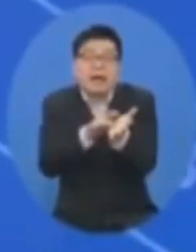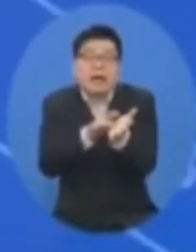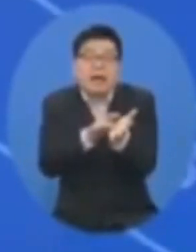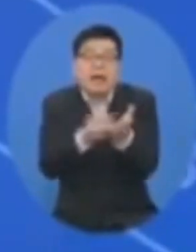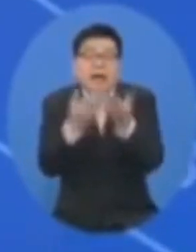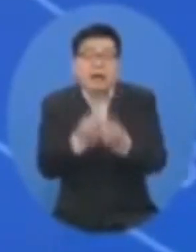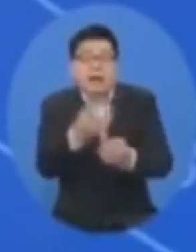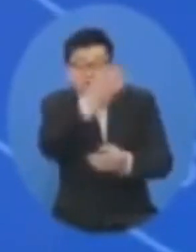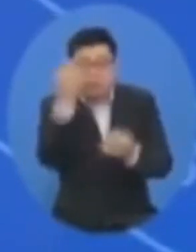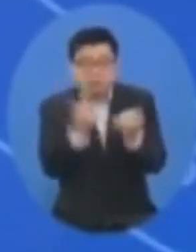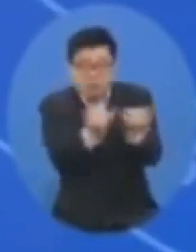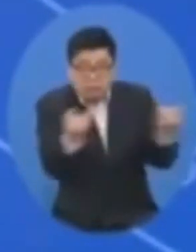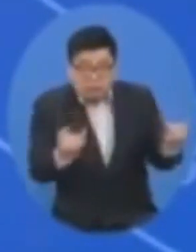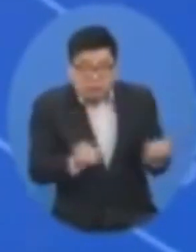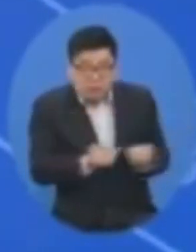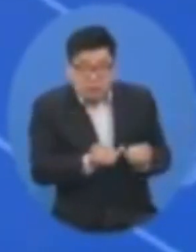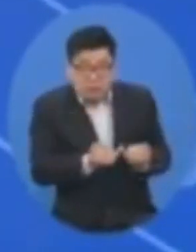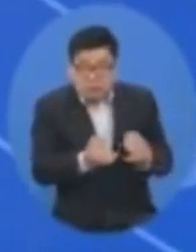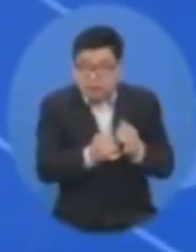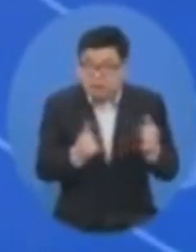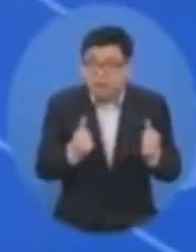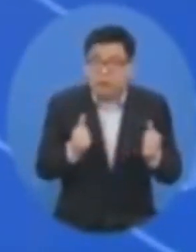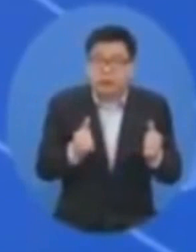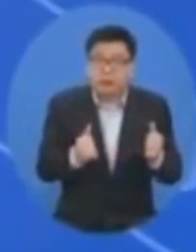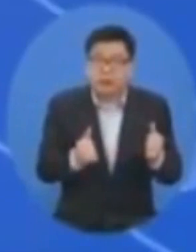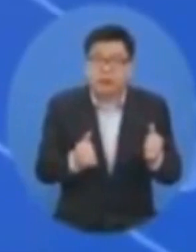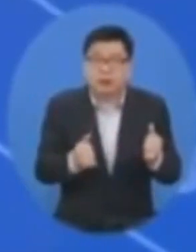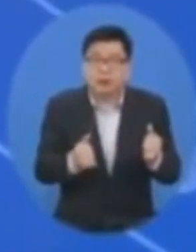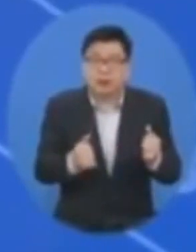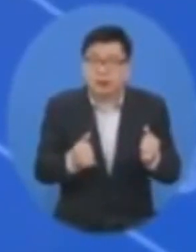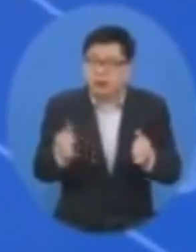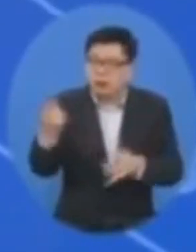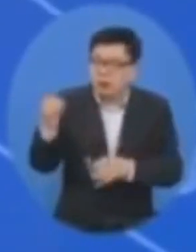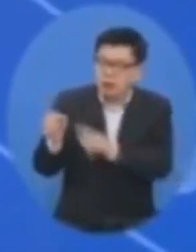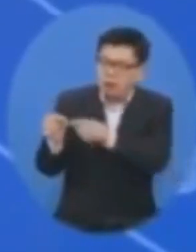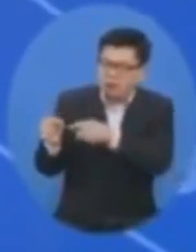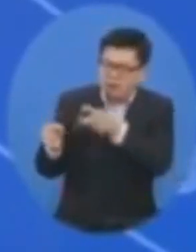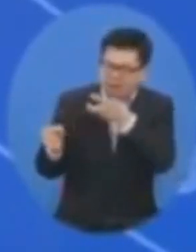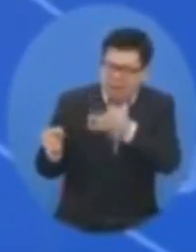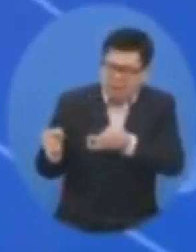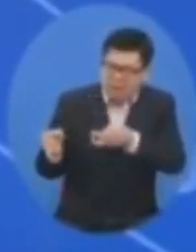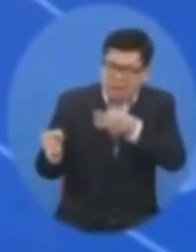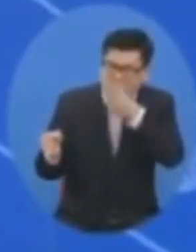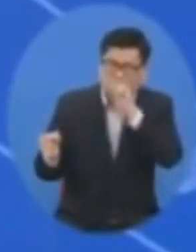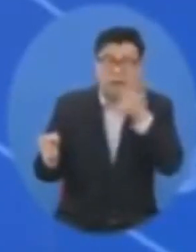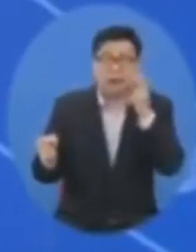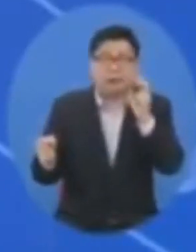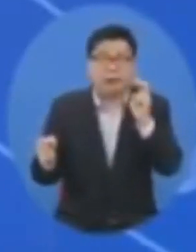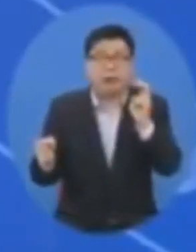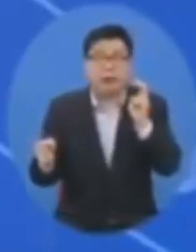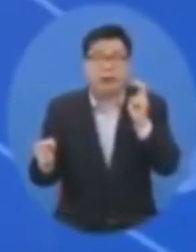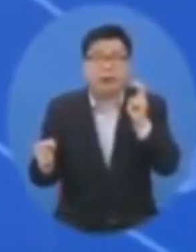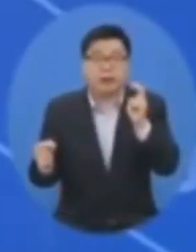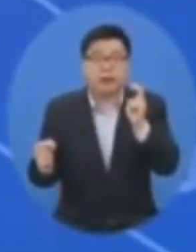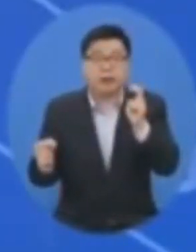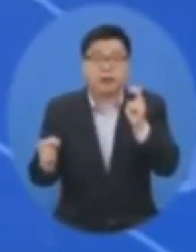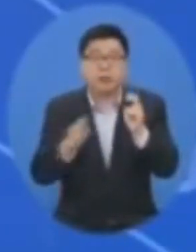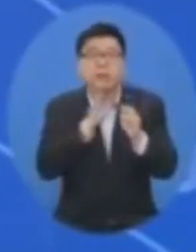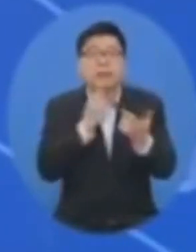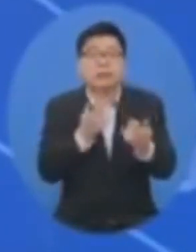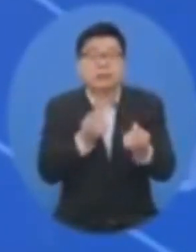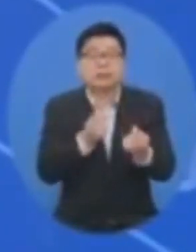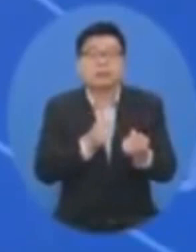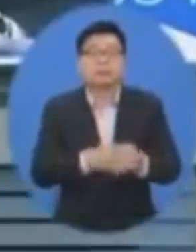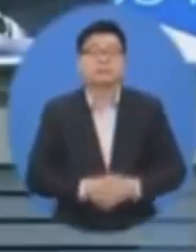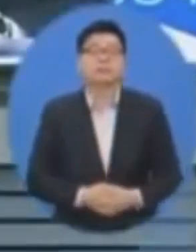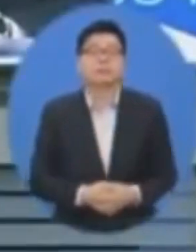여성들, 젊은 여성들을 중심으로 해서 이 이미지가 참 그 이렇게 좋지 않아졌다는 것은 사실인 듯